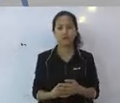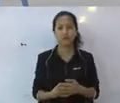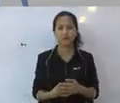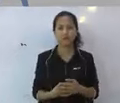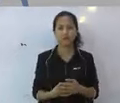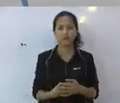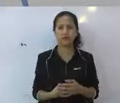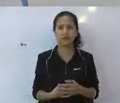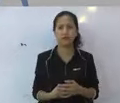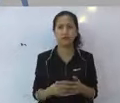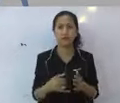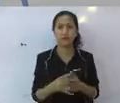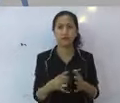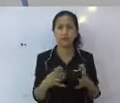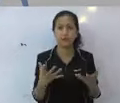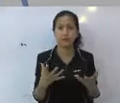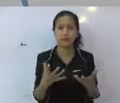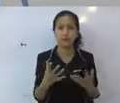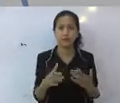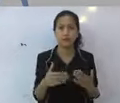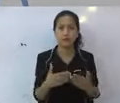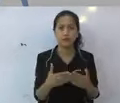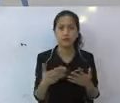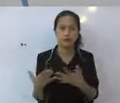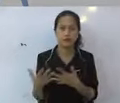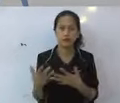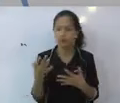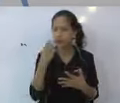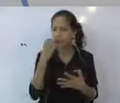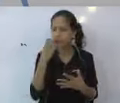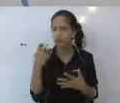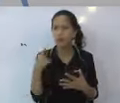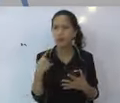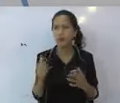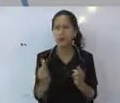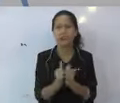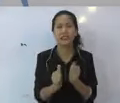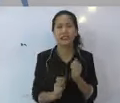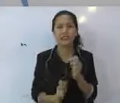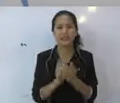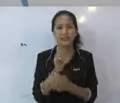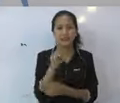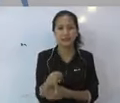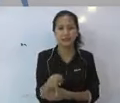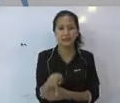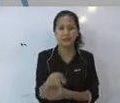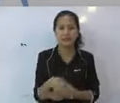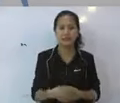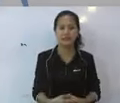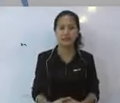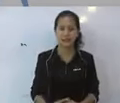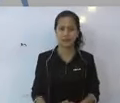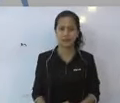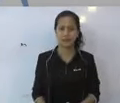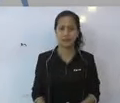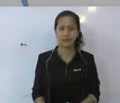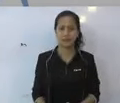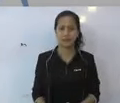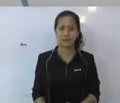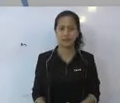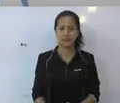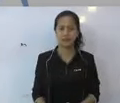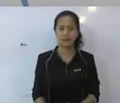carbs mo, yung vitamins, minerals mo. Ito yan. I'm sure meron na rin mga gumagawa niya na, ito, isa sa